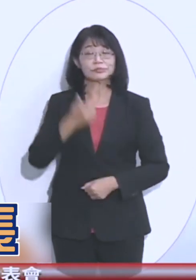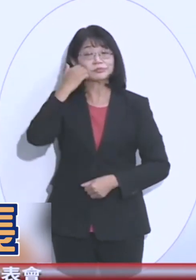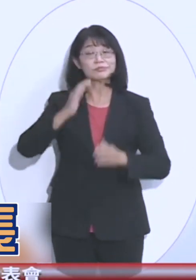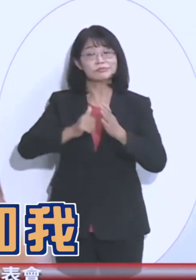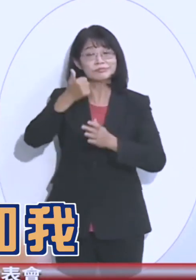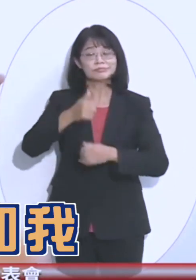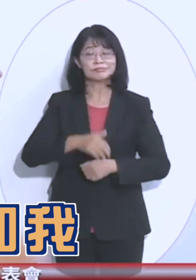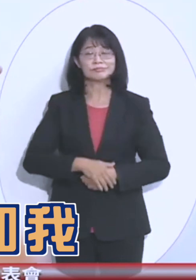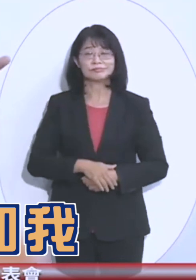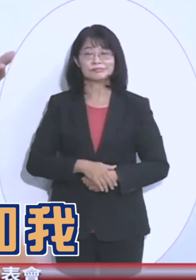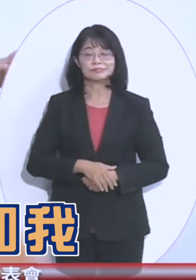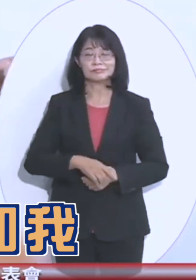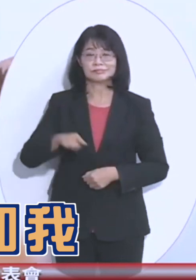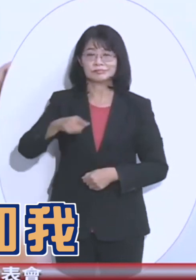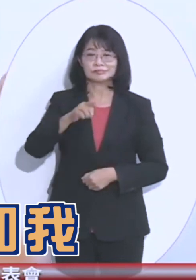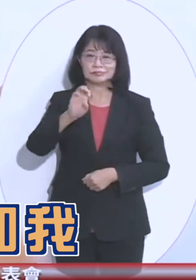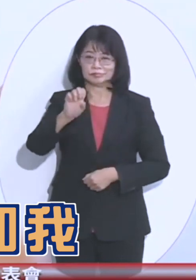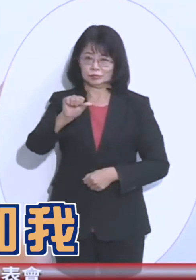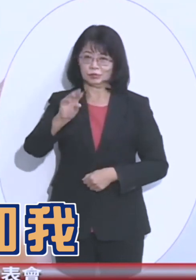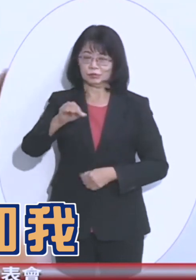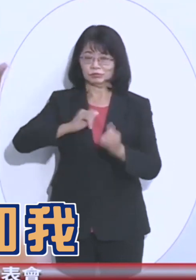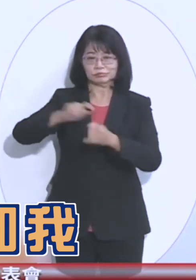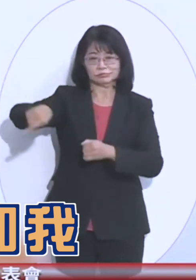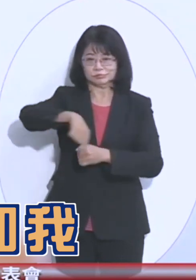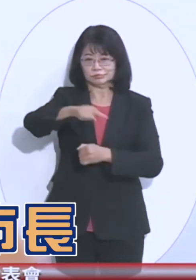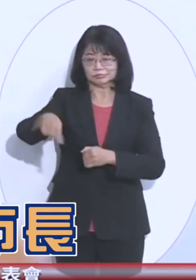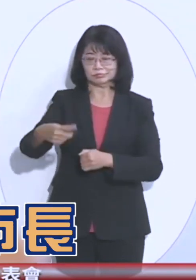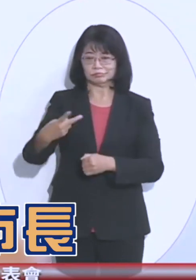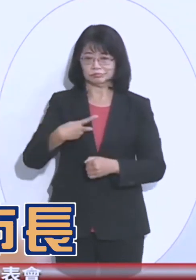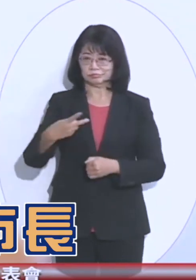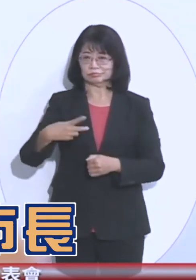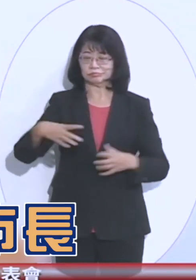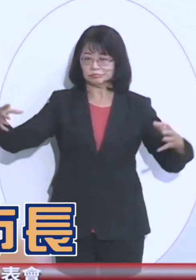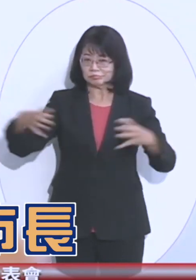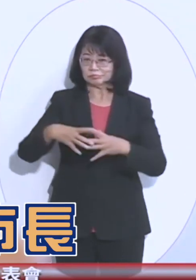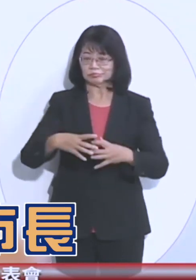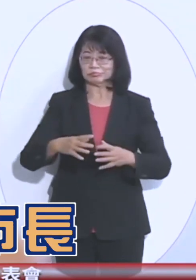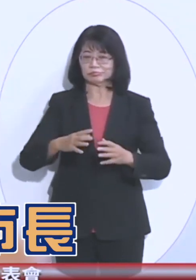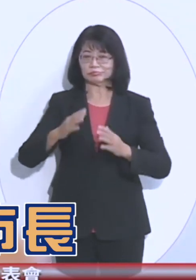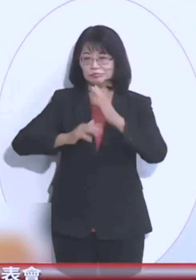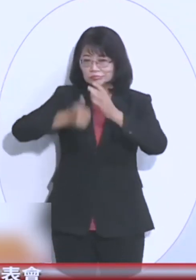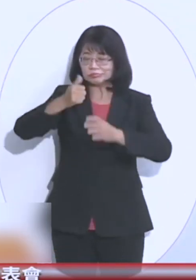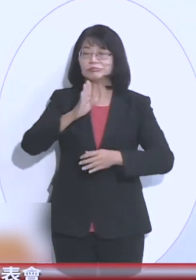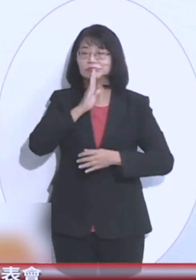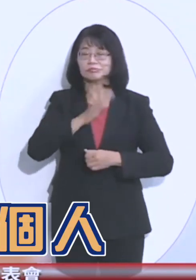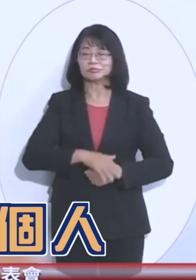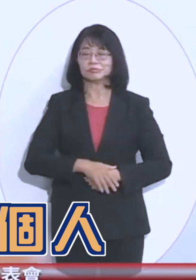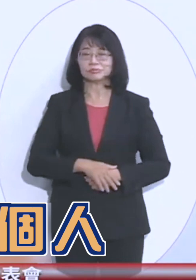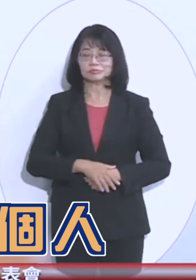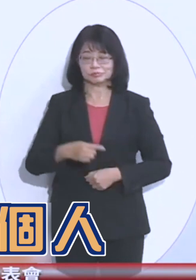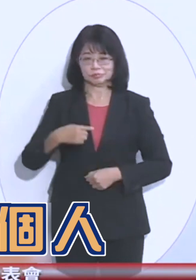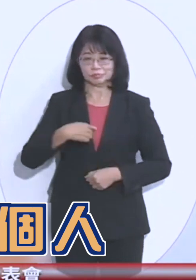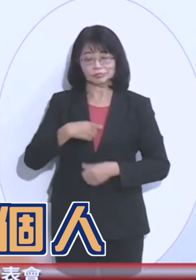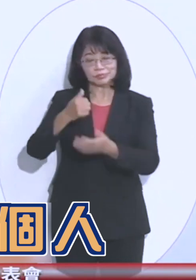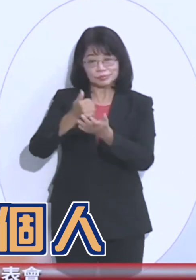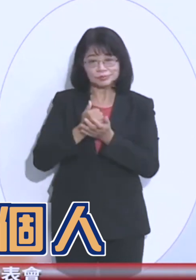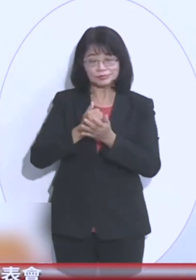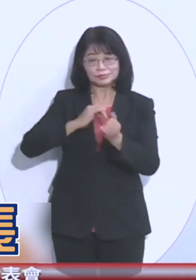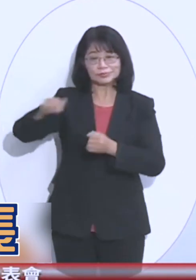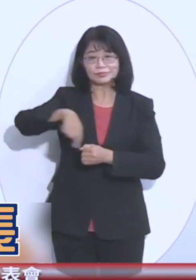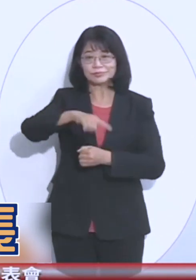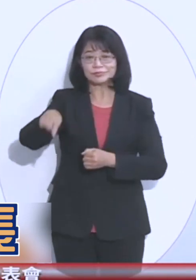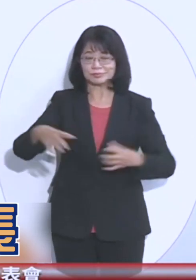长？185,000的市民跟我，咱是斗阵做市长。这摆应该是邀请咱大家